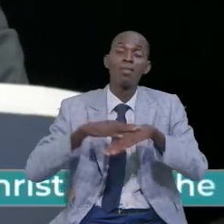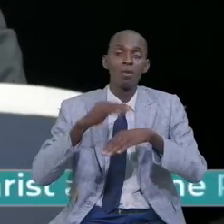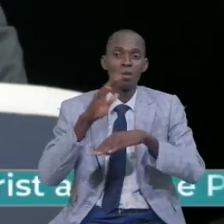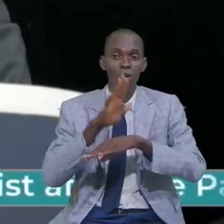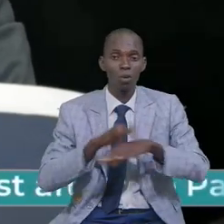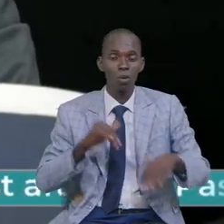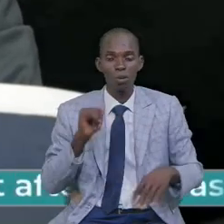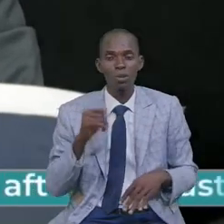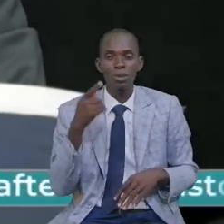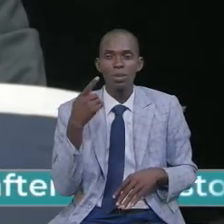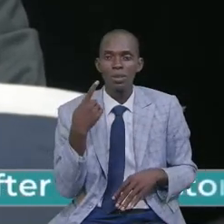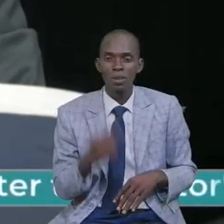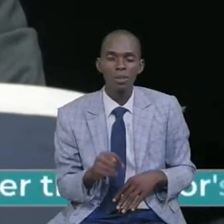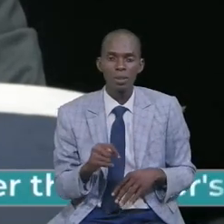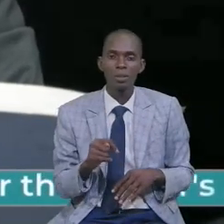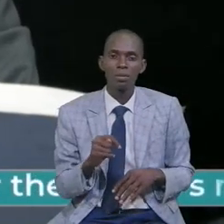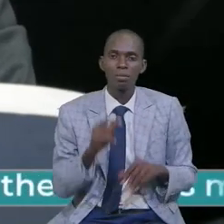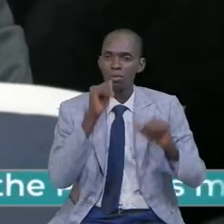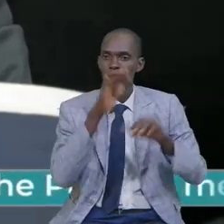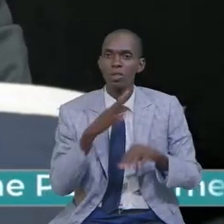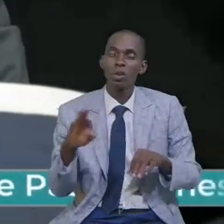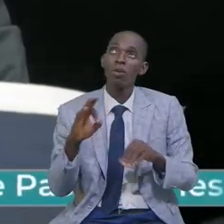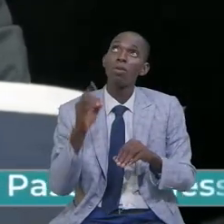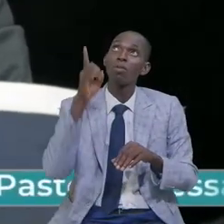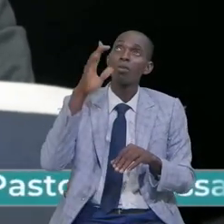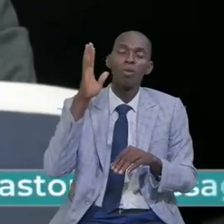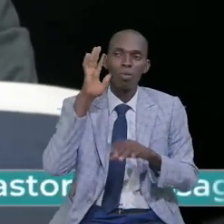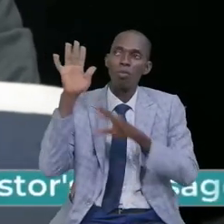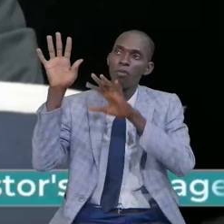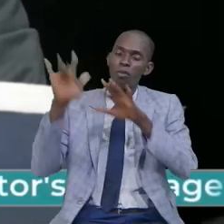vont couler à travers vous. Et pour vous.